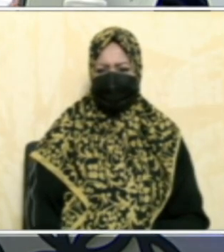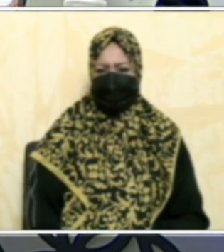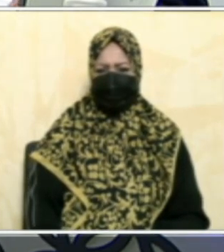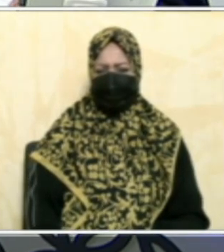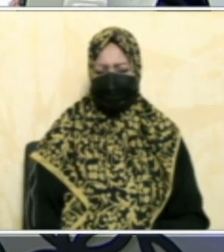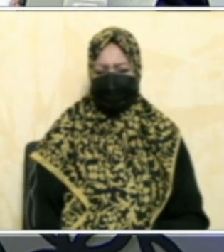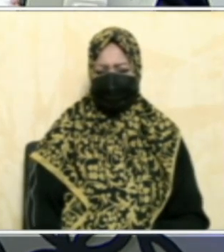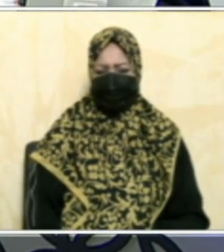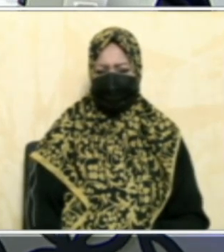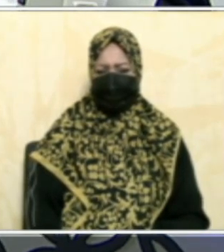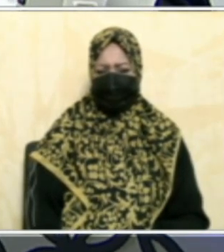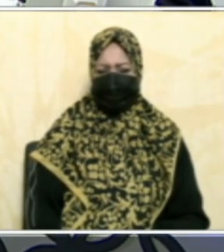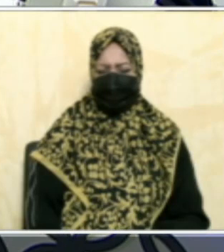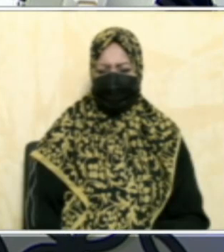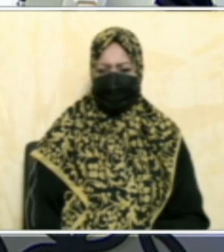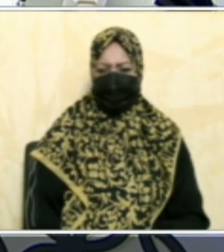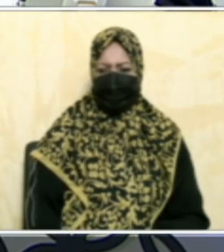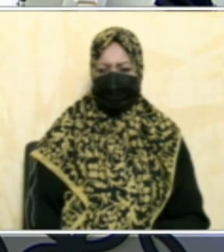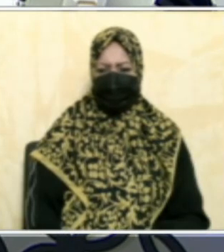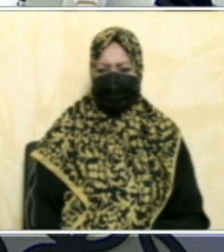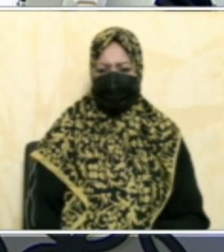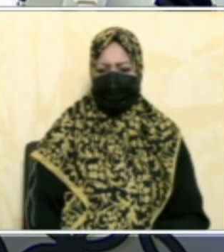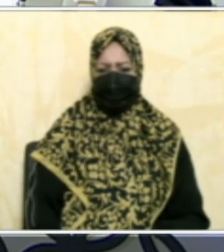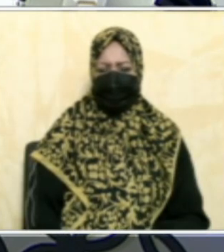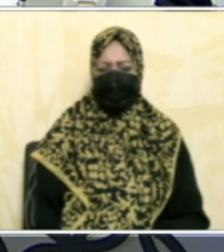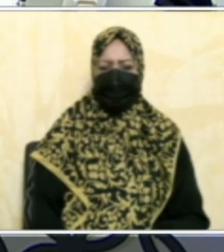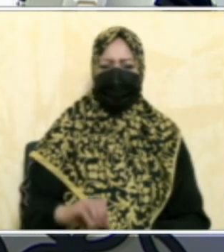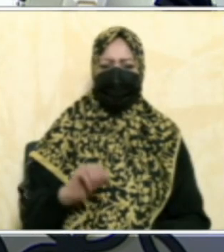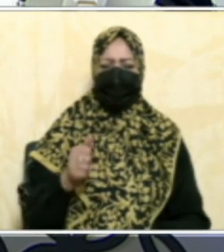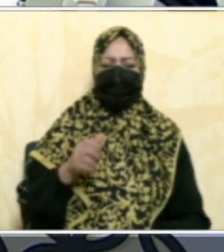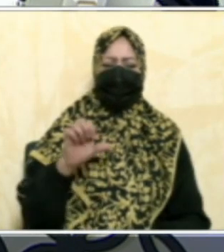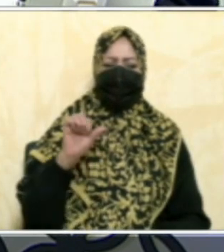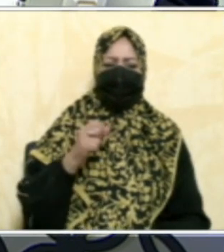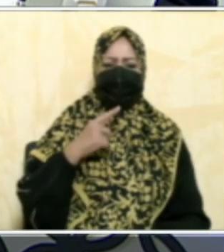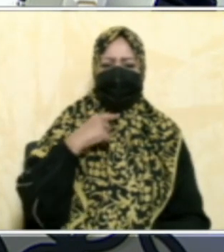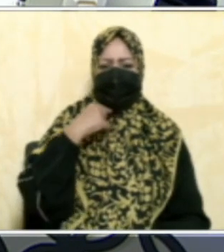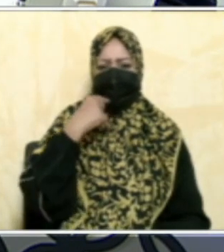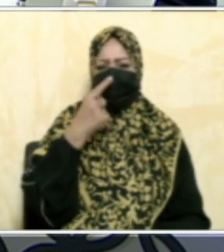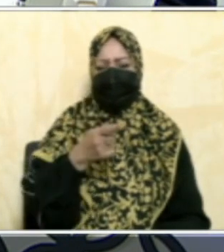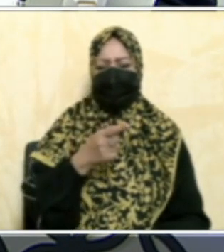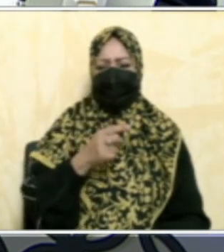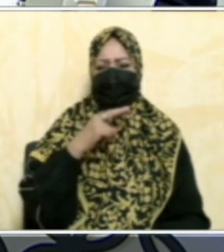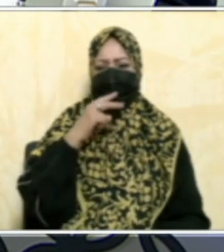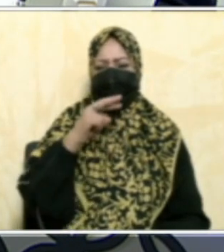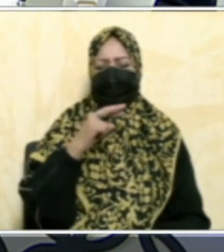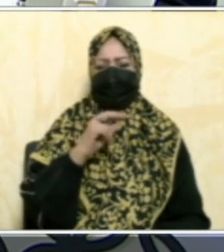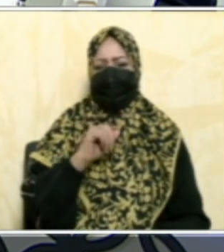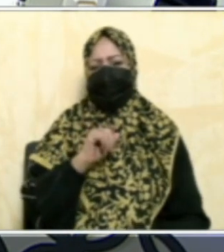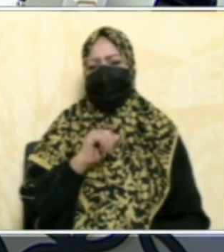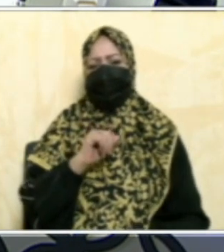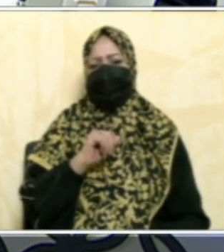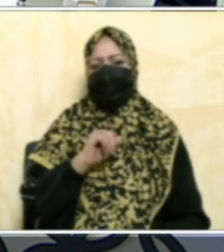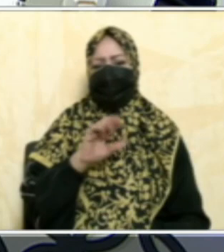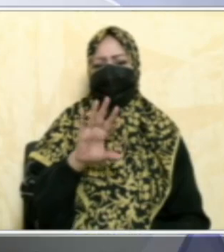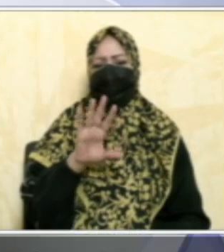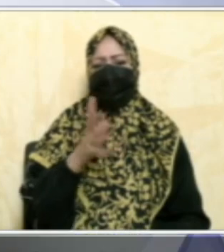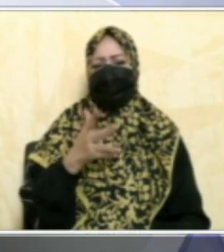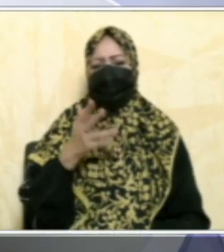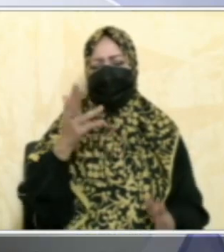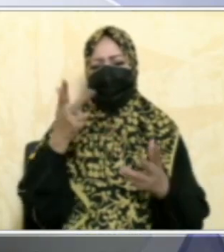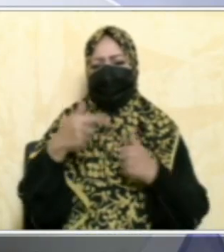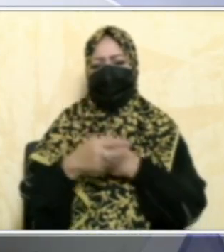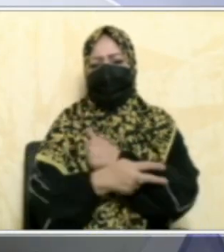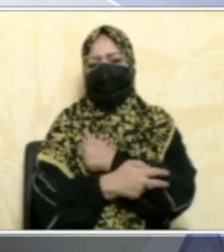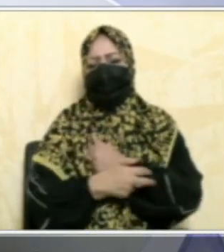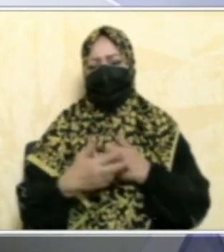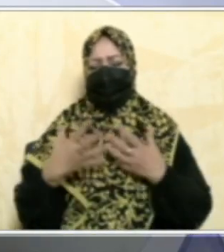إذن يا أخ وسام كما ذكرت لك يعني كيف تحسب الزكاة، والآن أنت تسأل عندي